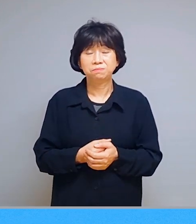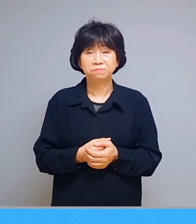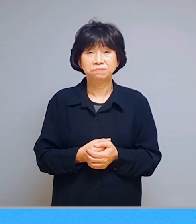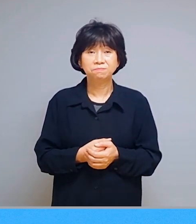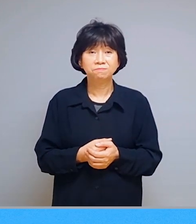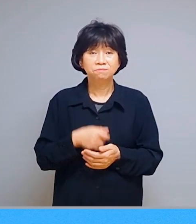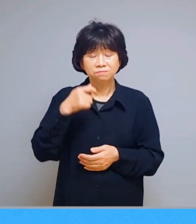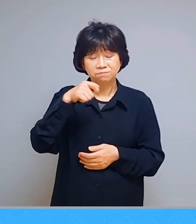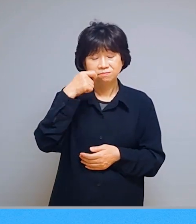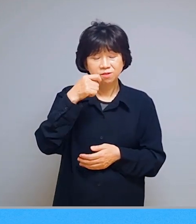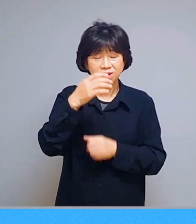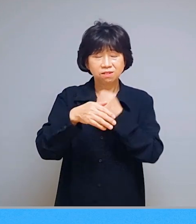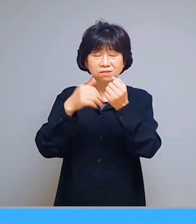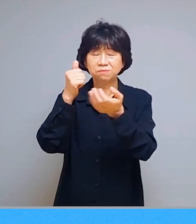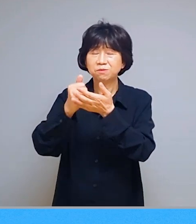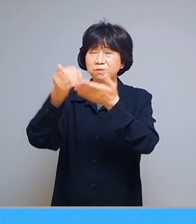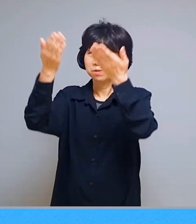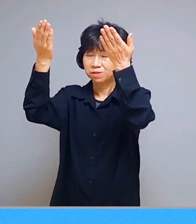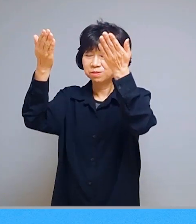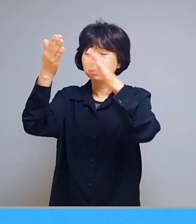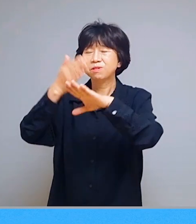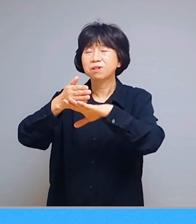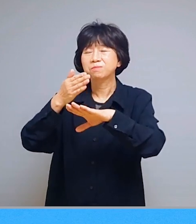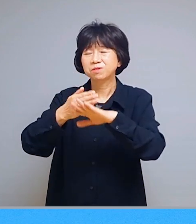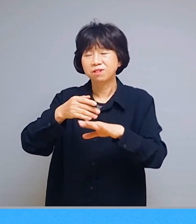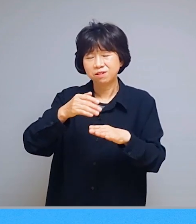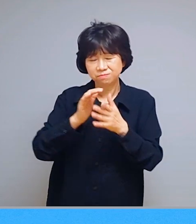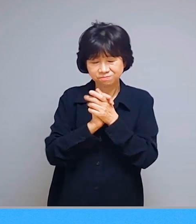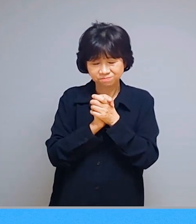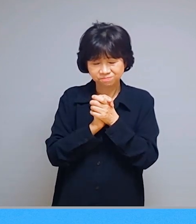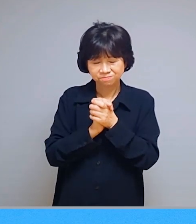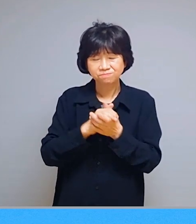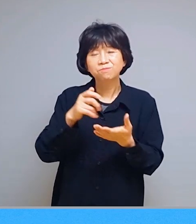먹을 거 하나님 앞에 감사하며 자기가 먹는 거죠.